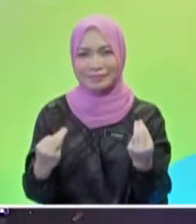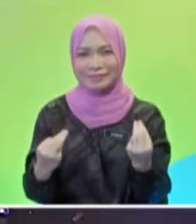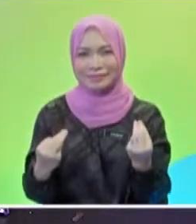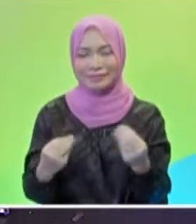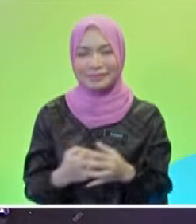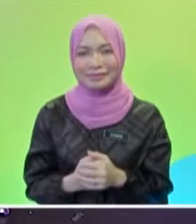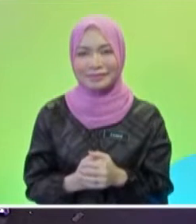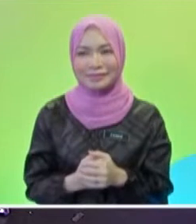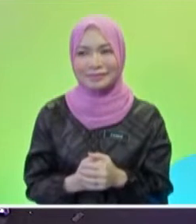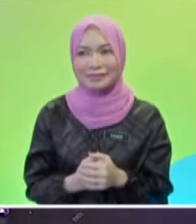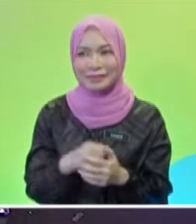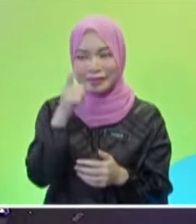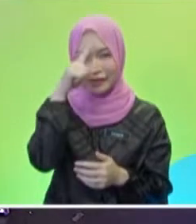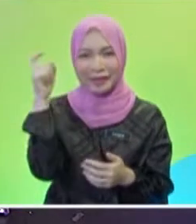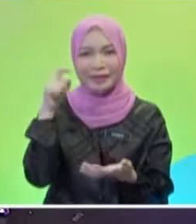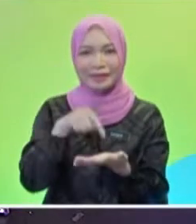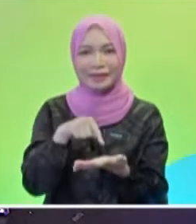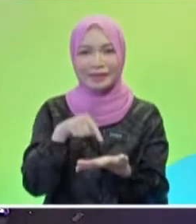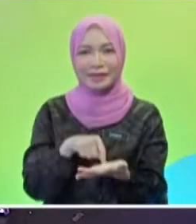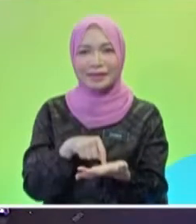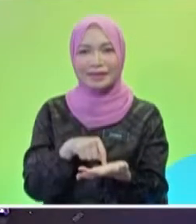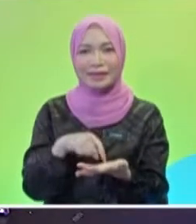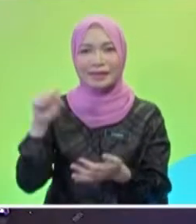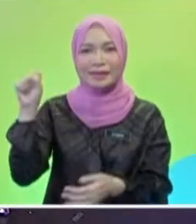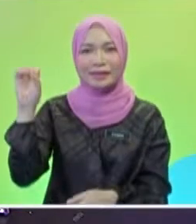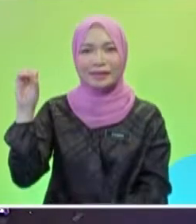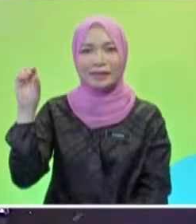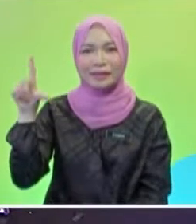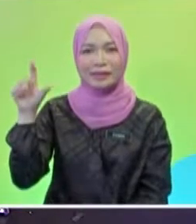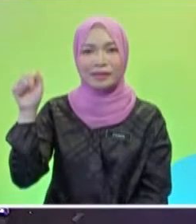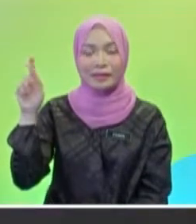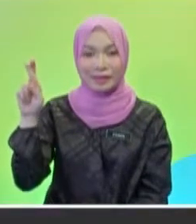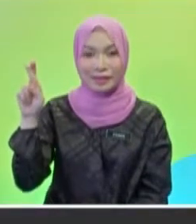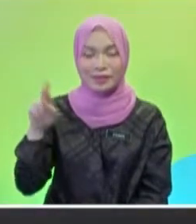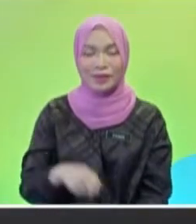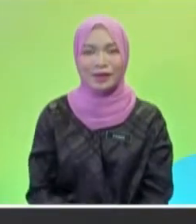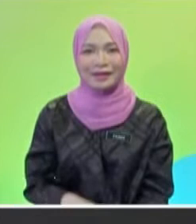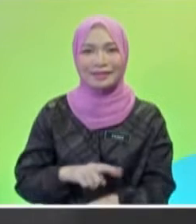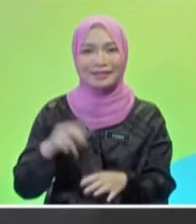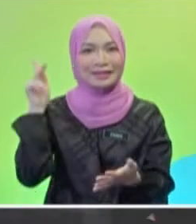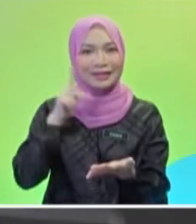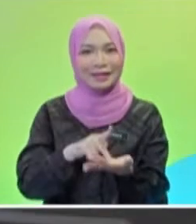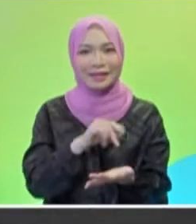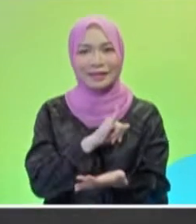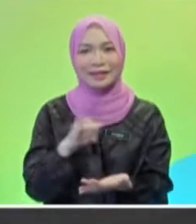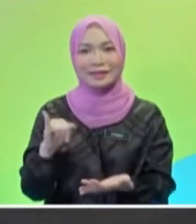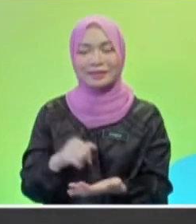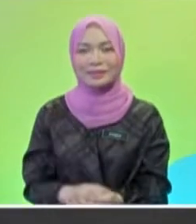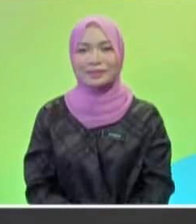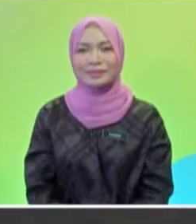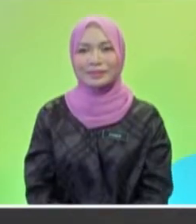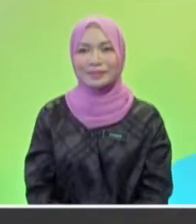mi14 oralit atau Boleh bantu di sana kaki Boleh bantu ataupun Xiaomi mi5 Tuh Dina ke